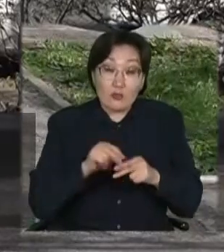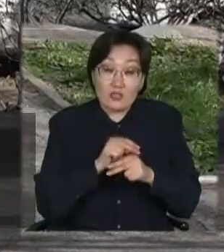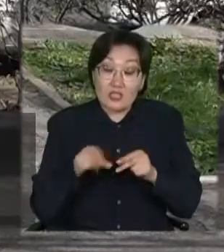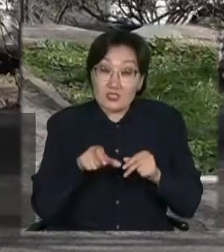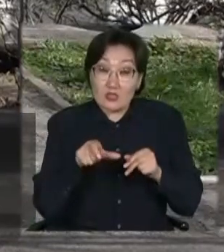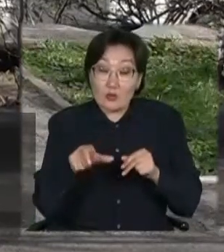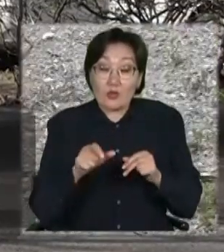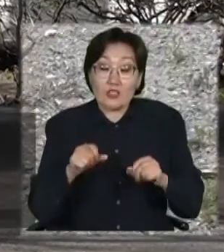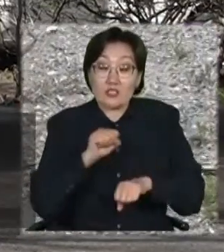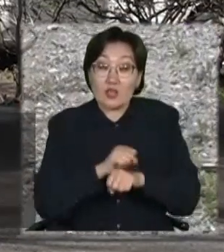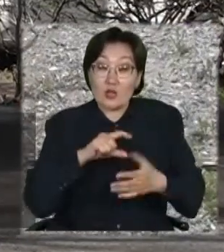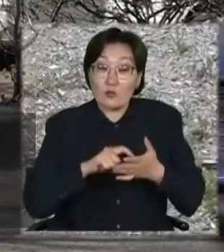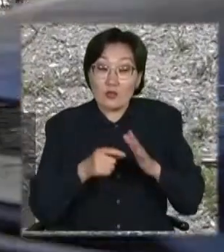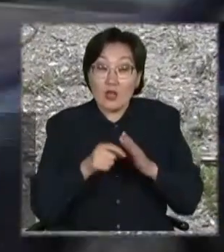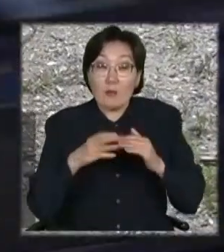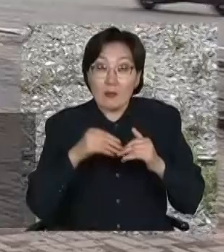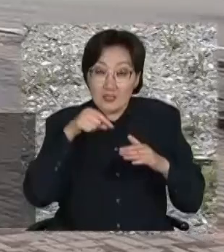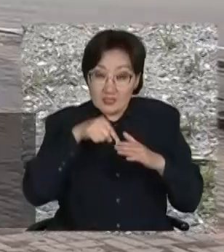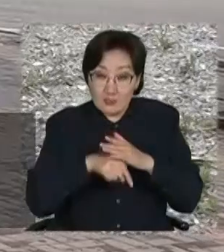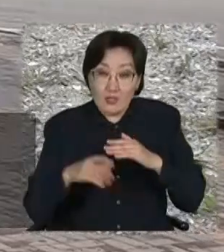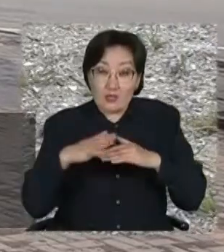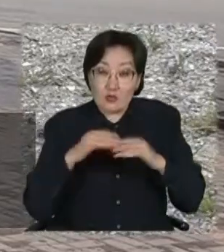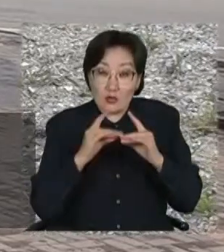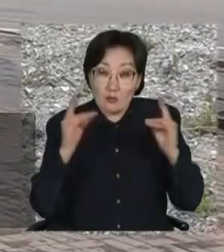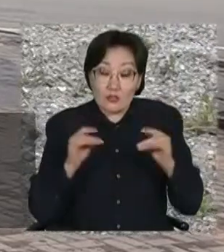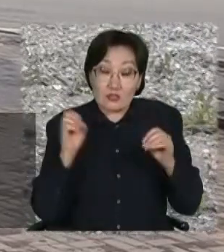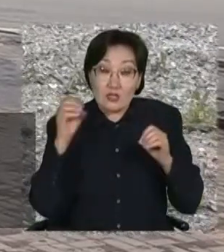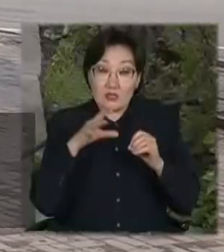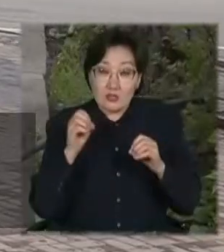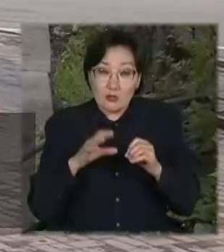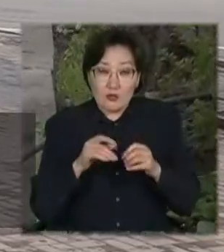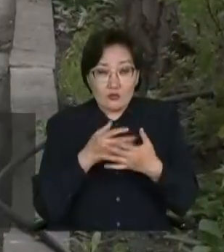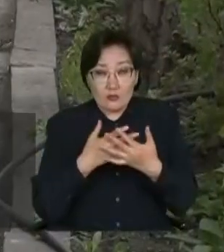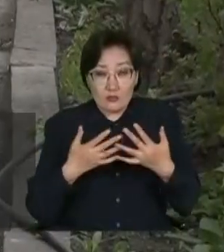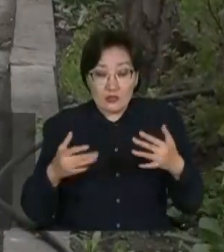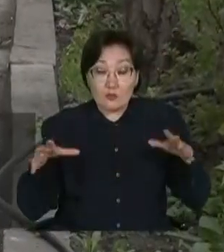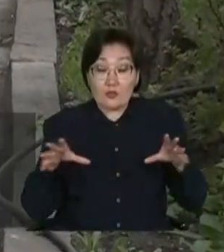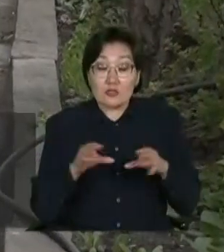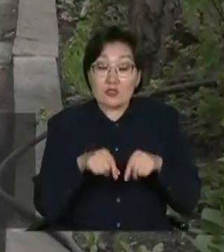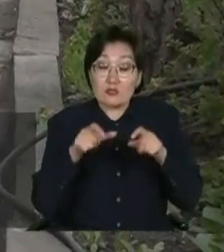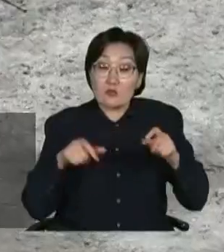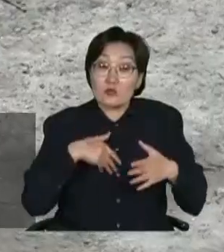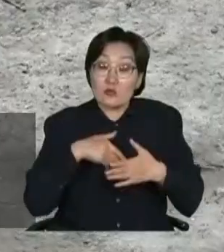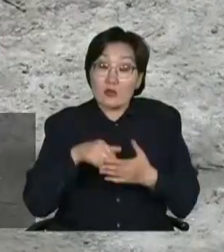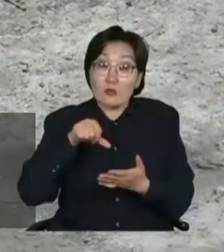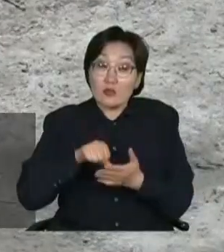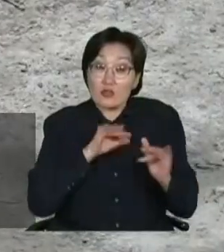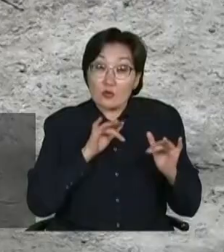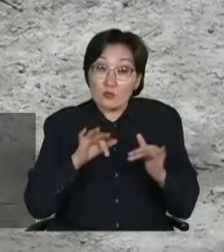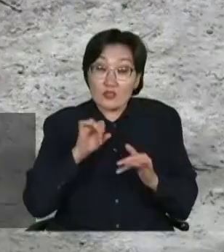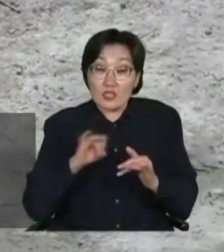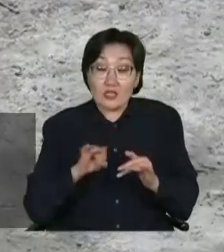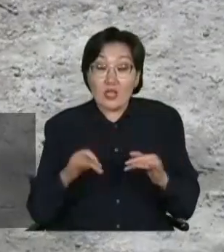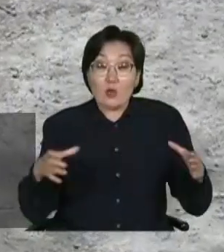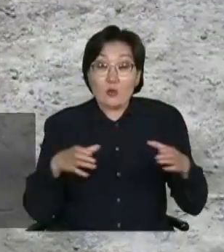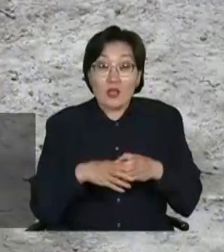дорог, остановок, подземных и надземных переходов, светофоров и не только. Вместе с жителями активное участие в кампании принял и